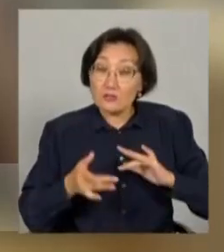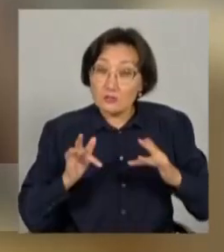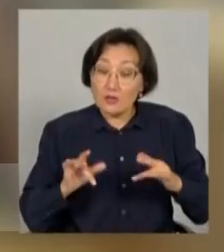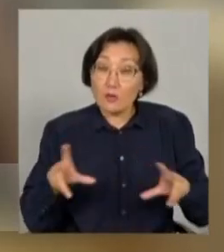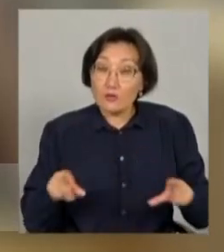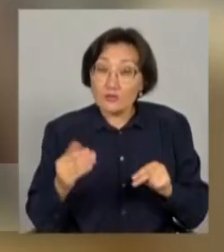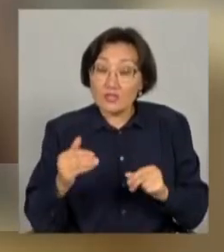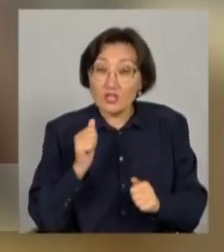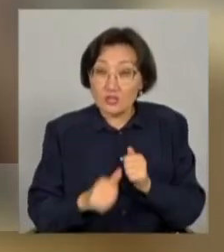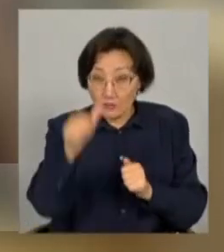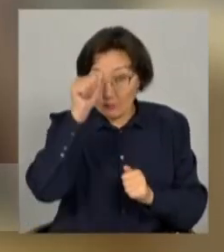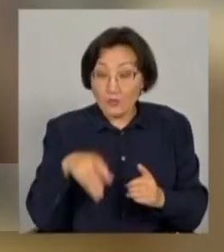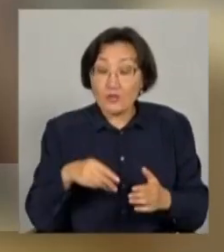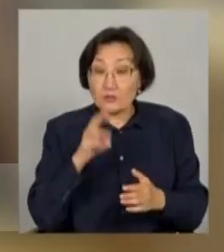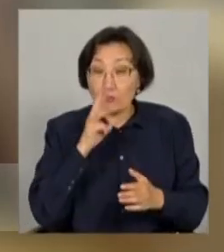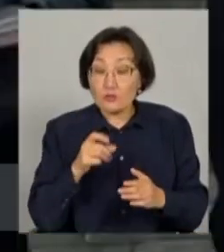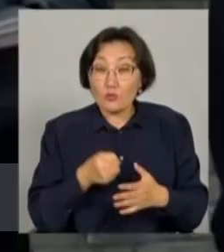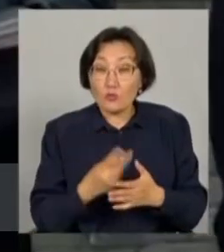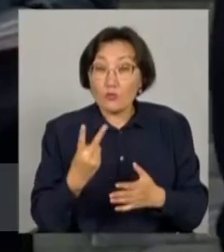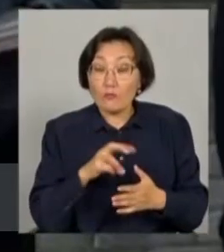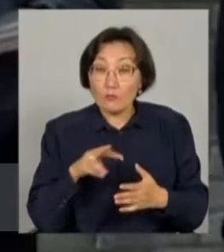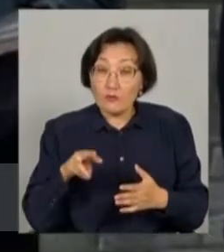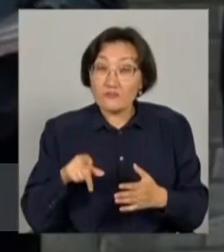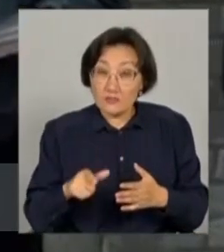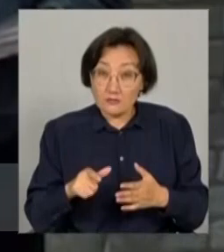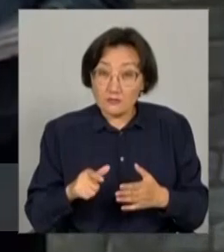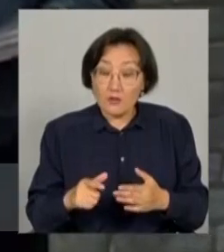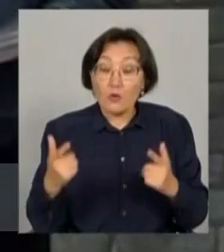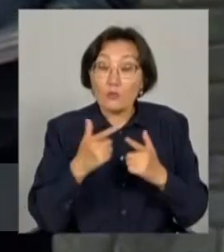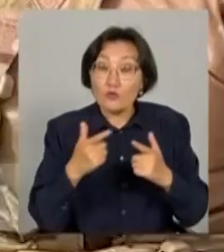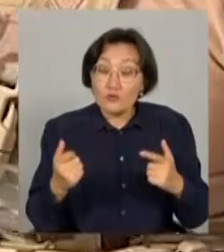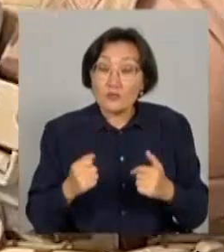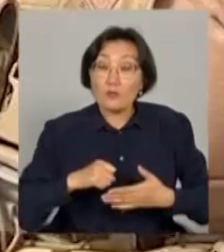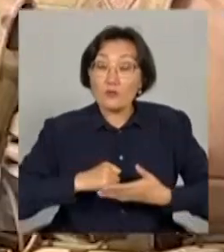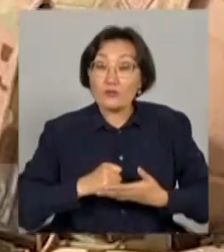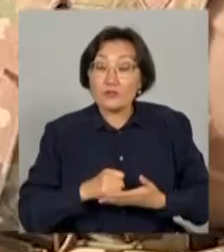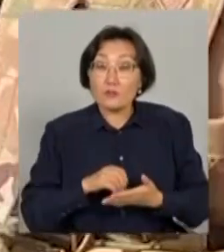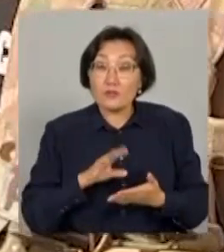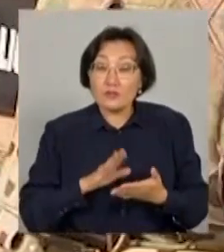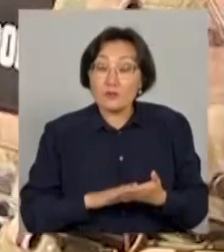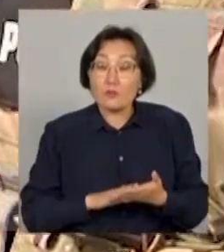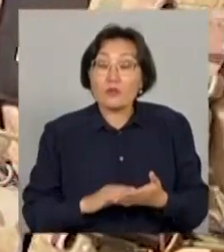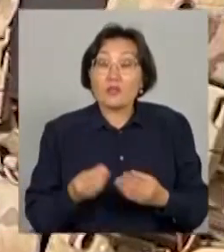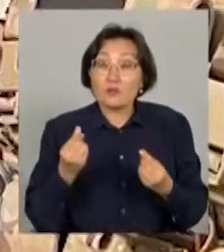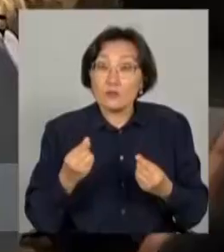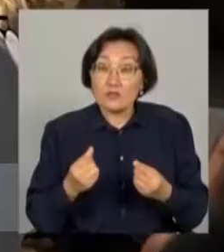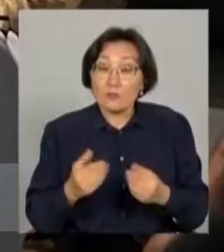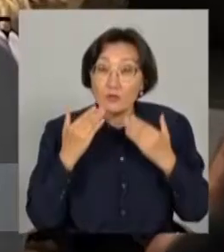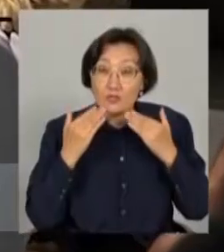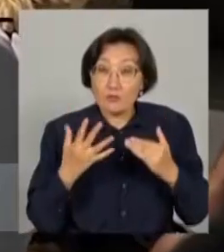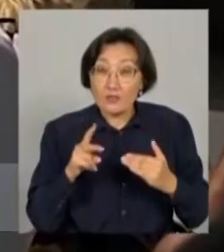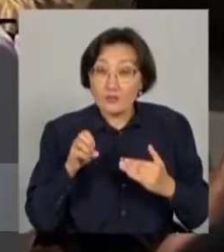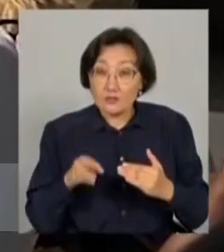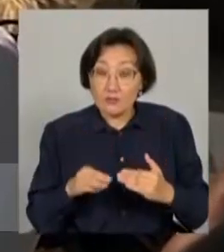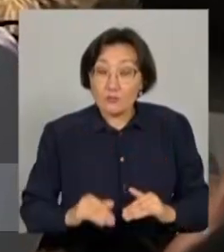и обещали ежемесячную зарплату до 2 миллионов тенге. Сообщается, что установленный оборот денежных средств ОПГ за последние